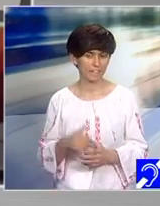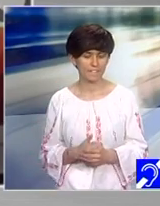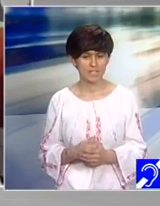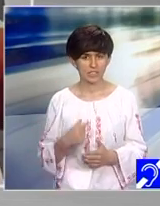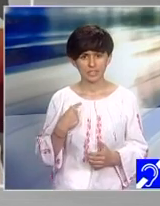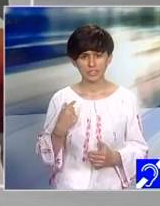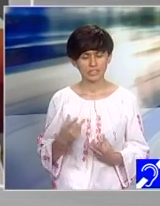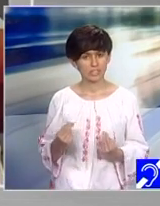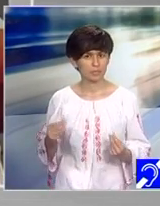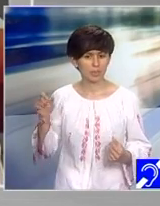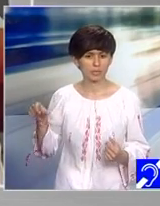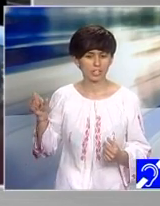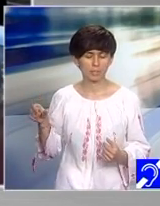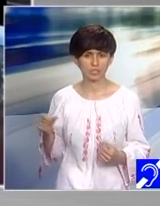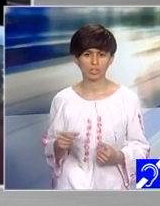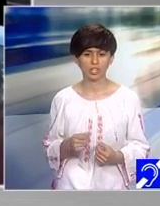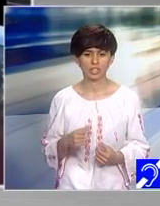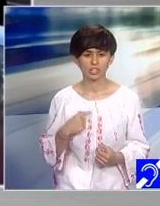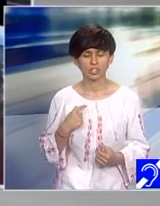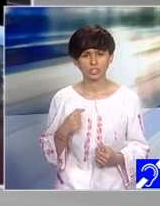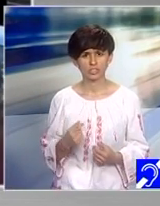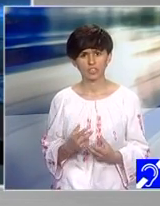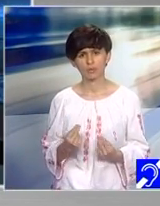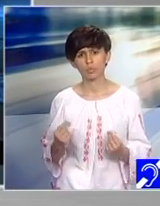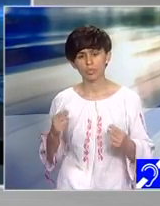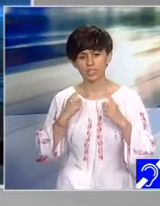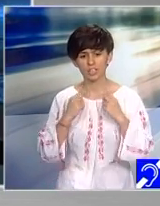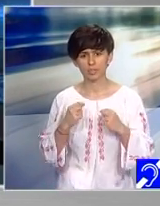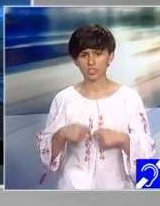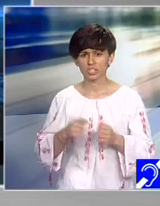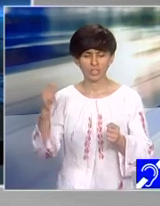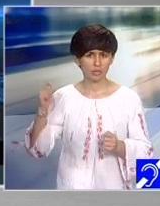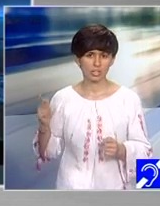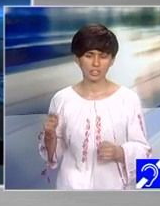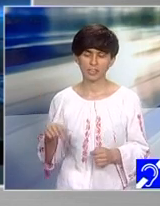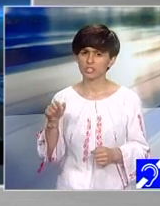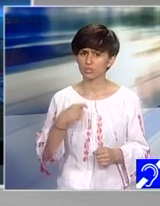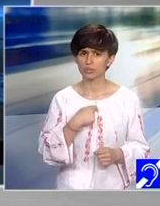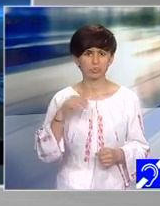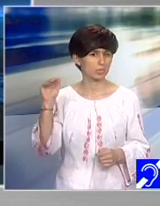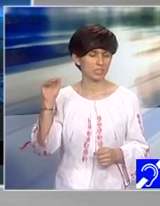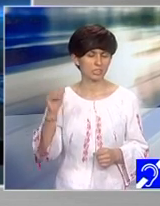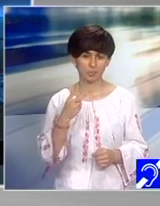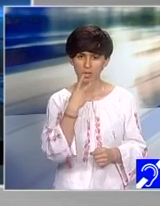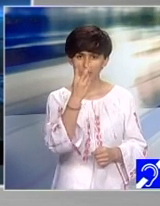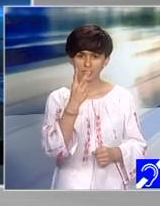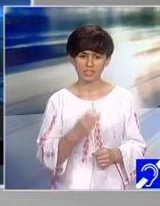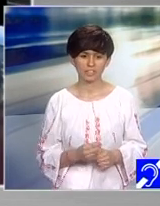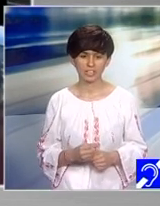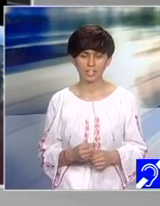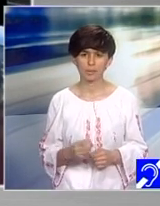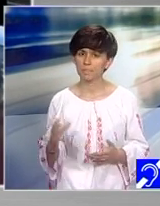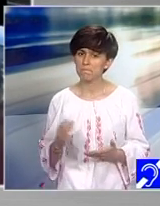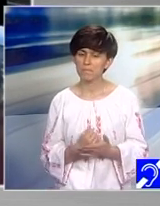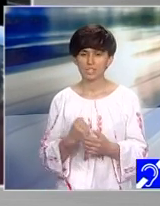O să fie câteva zeci de cămăși din toată țara. Și atunci putem să întrebăm, să vedem, să luăm modele și să vedem